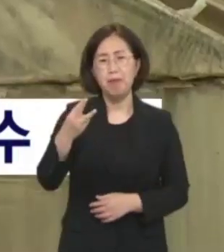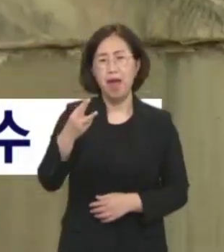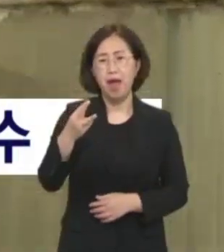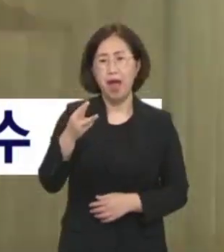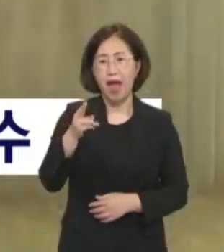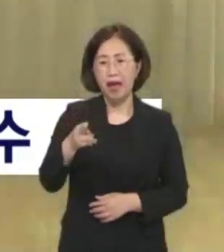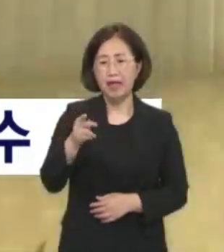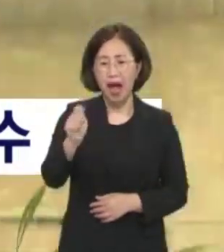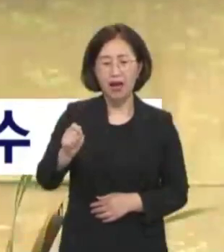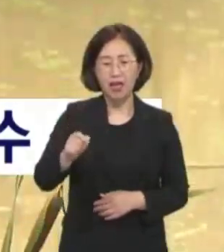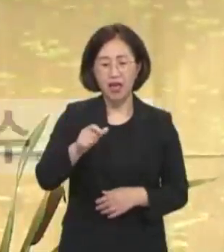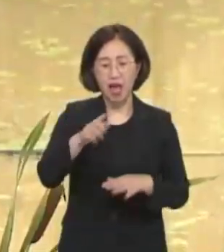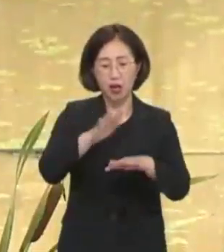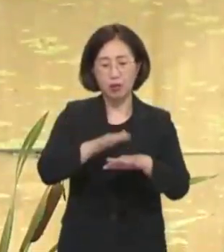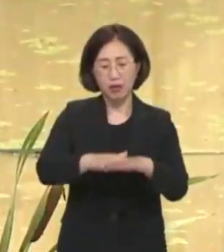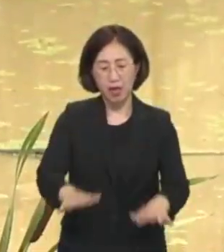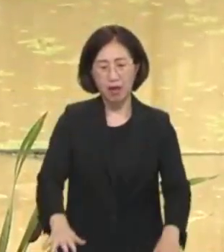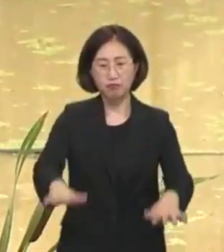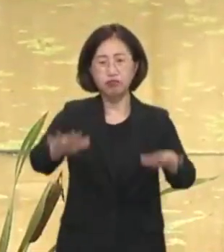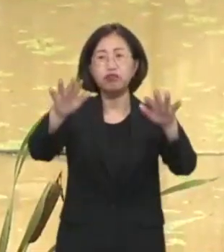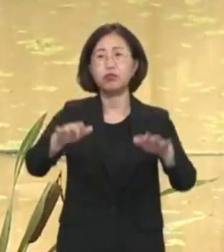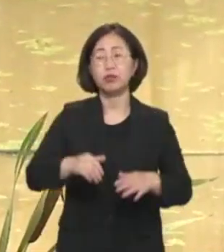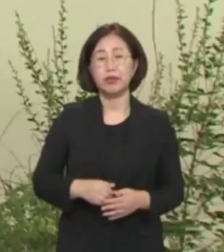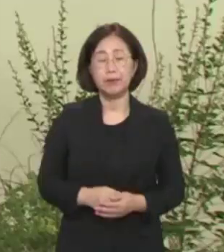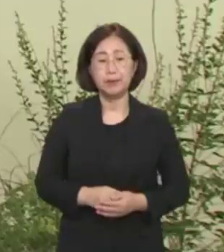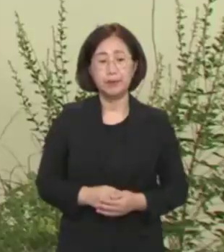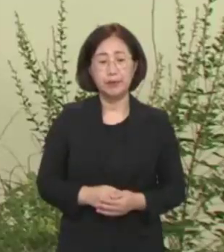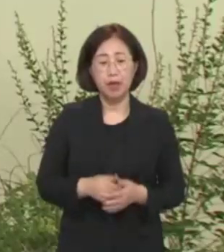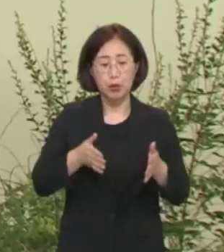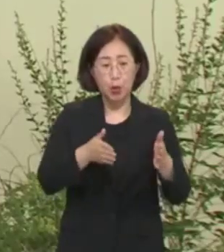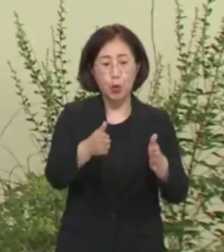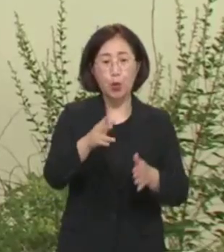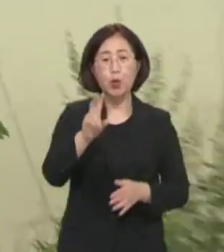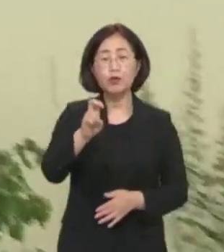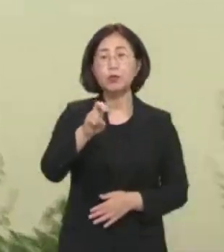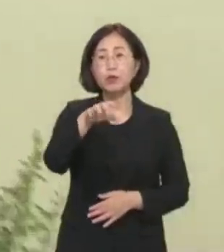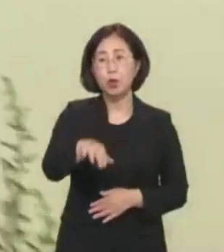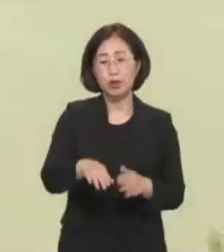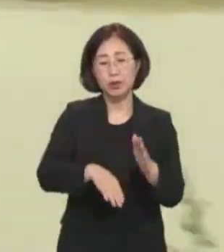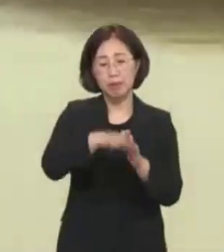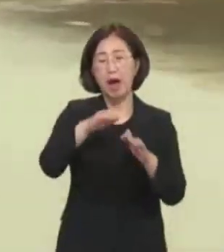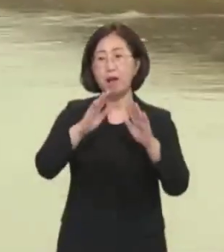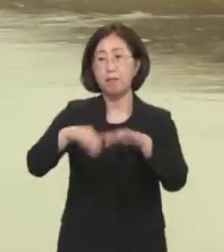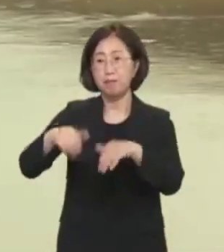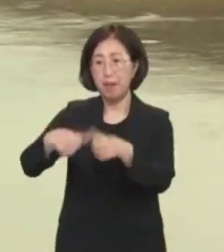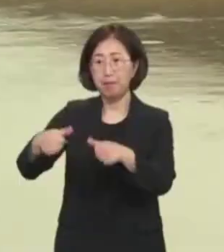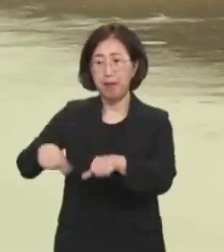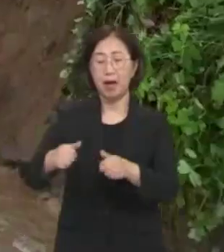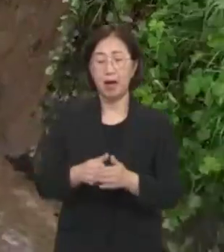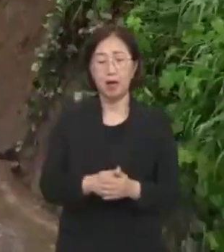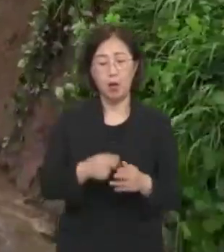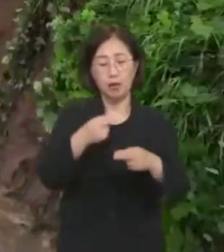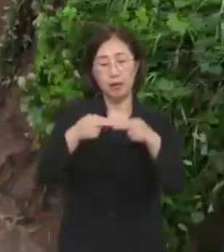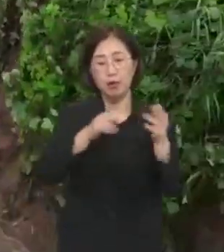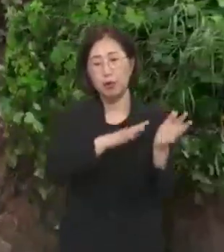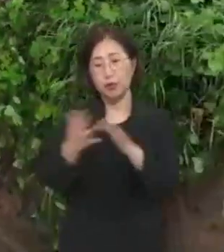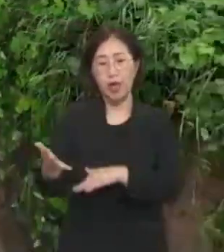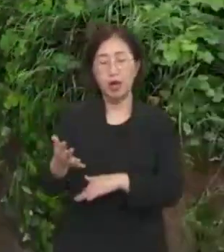침수 피해가 잠정 집계됐습니다. 도로 220곳이 침수되거나 파손됐고 제방 등이 유실된